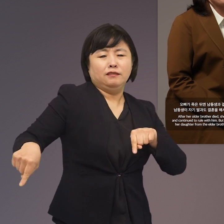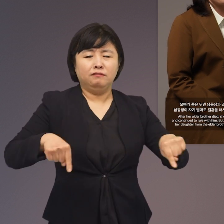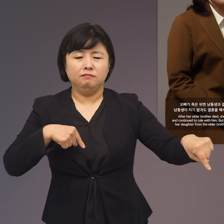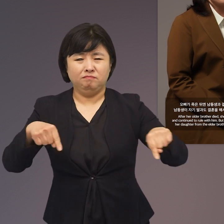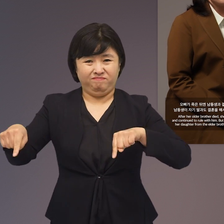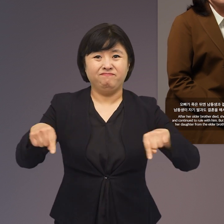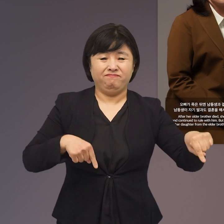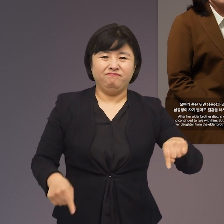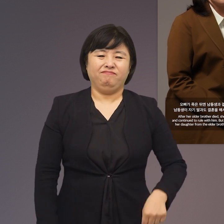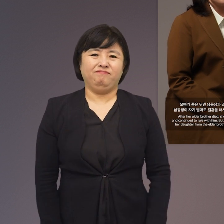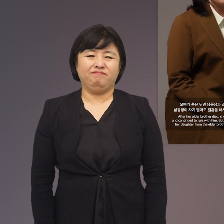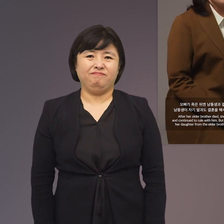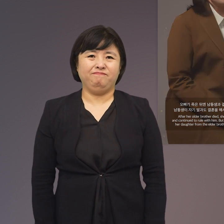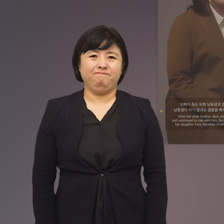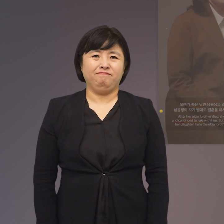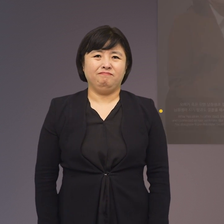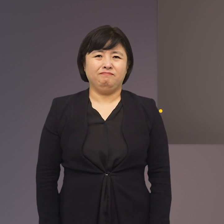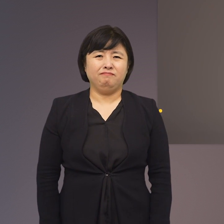해요.